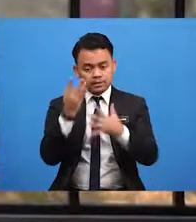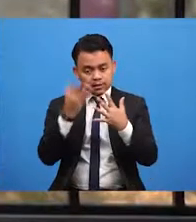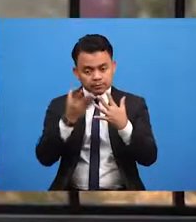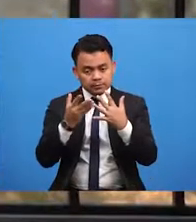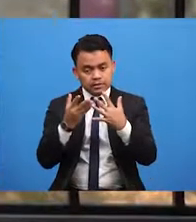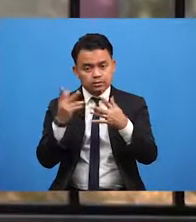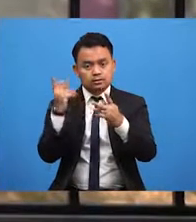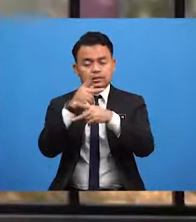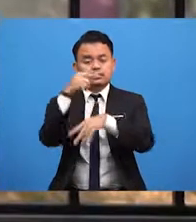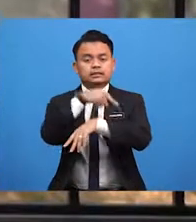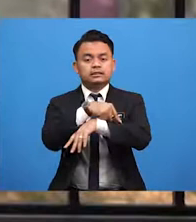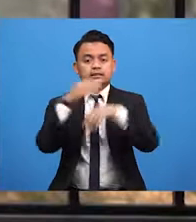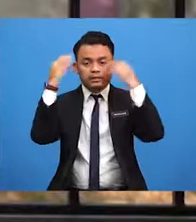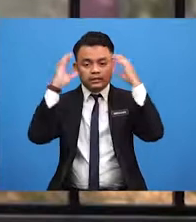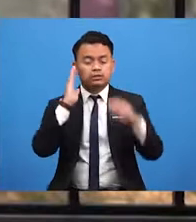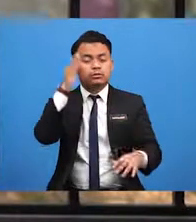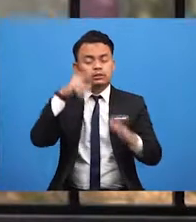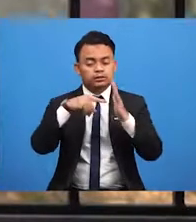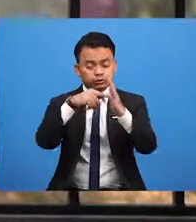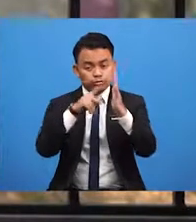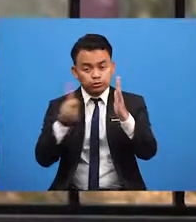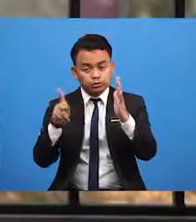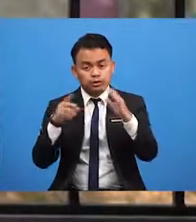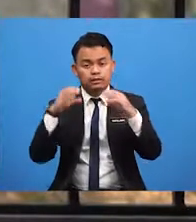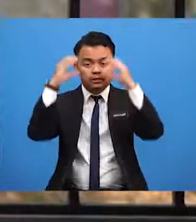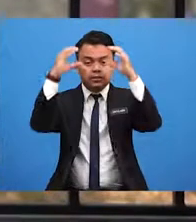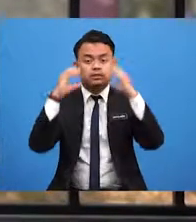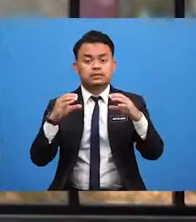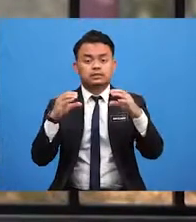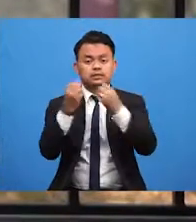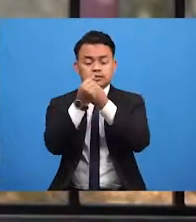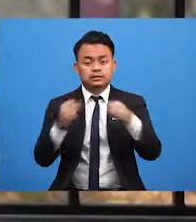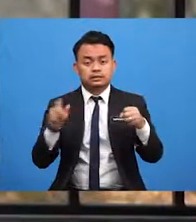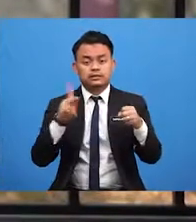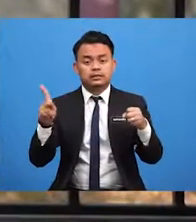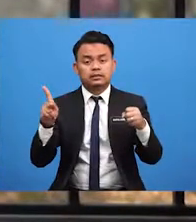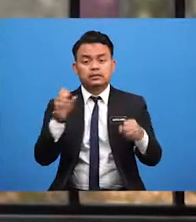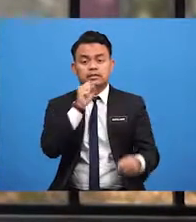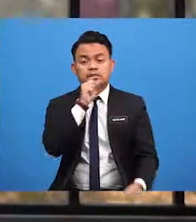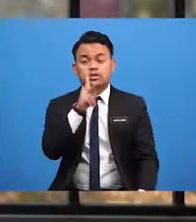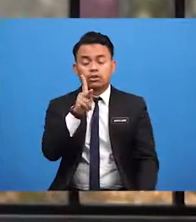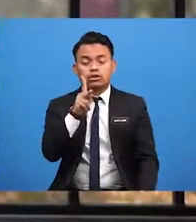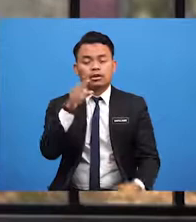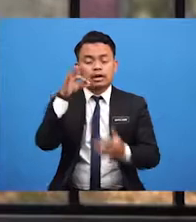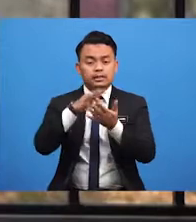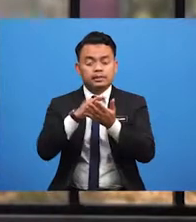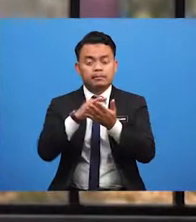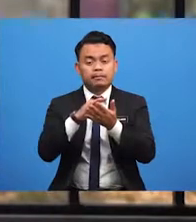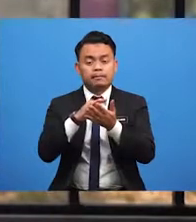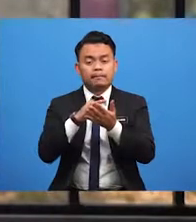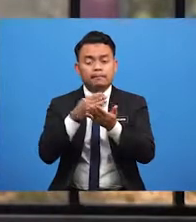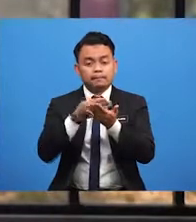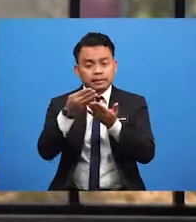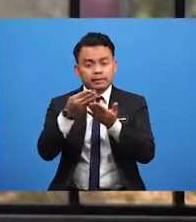akan menunjukkan cara-cara menyediakan stok ayam bagi mata pelajaran